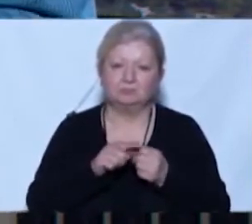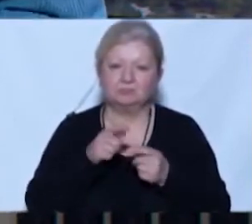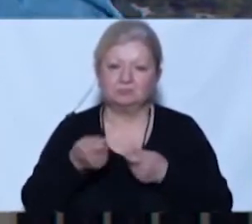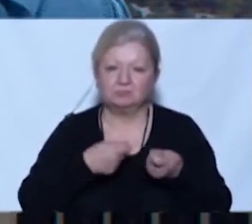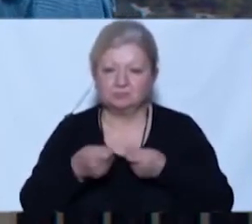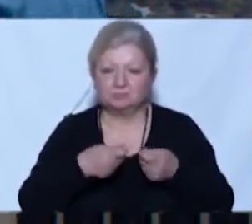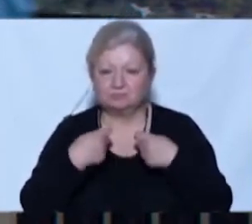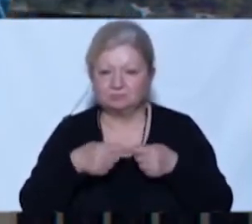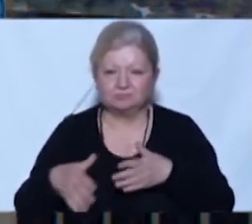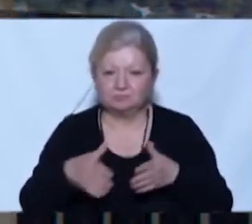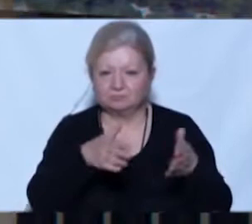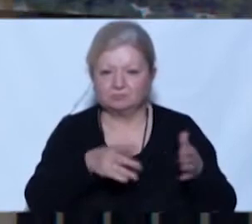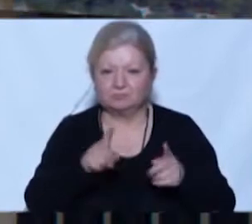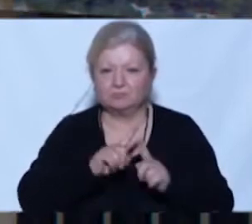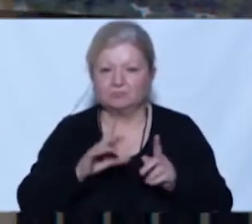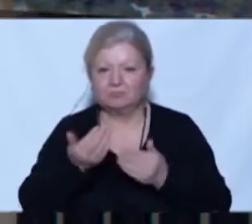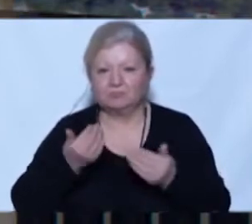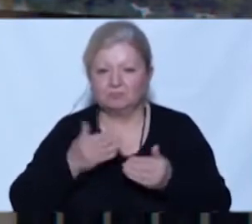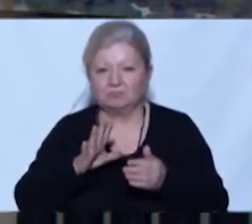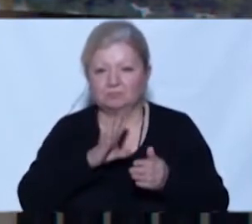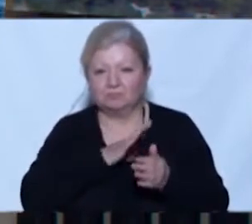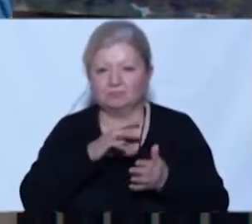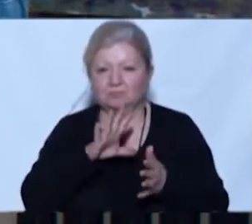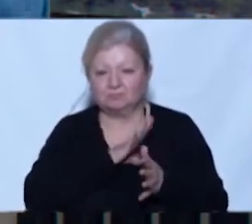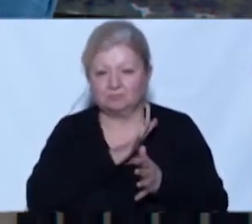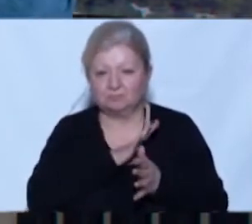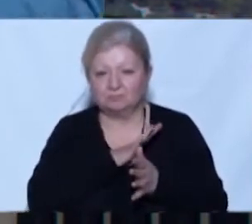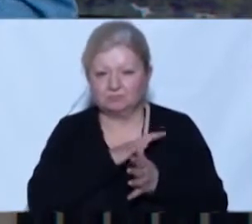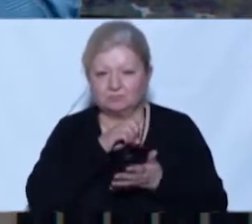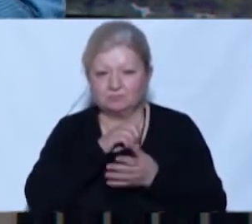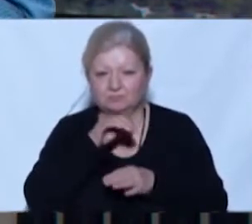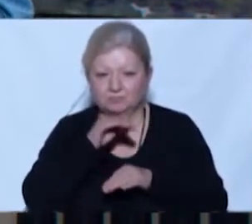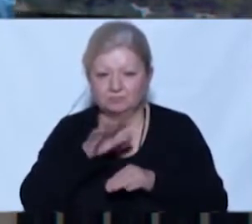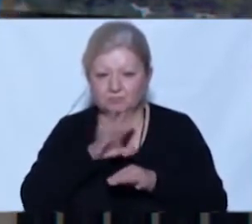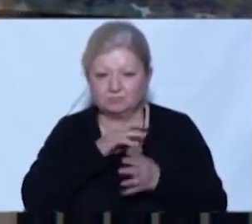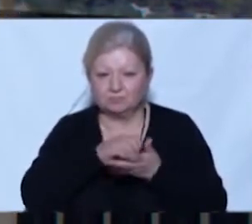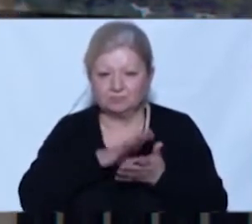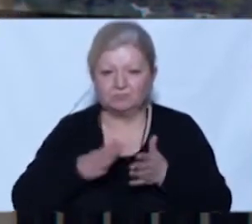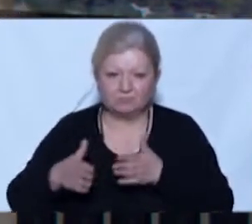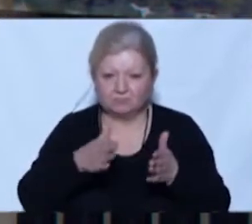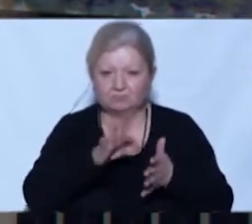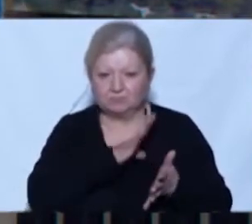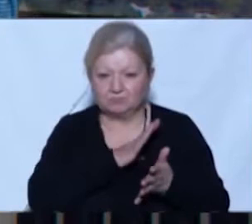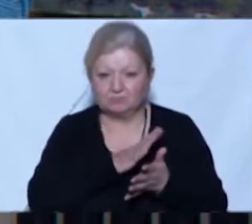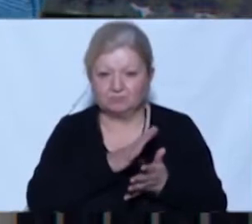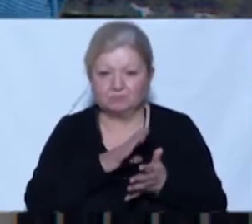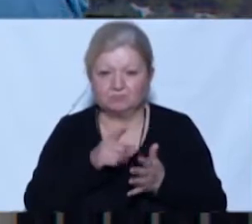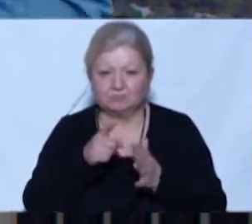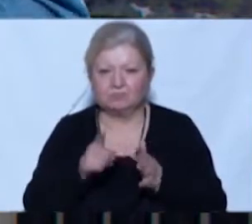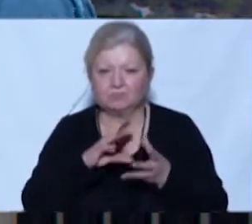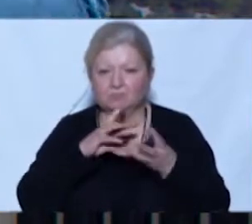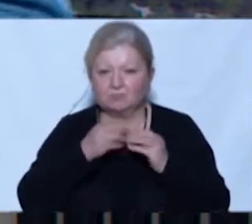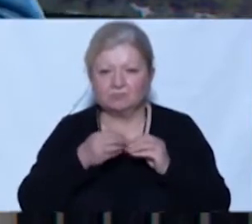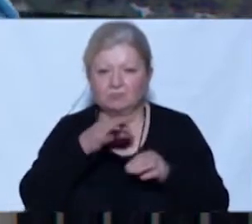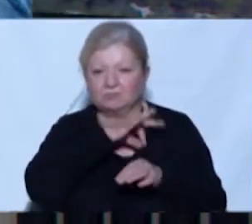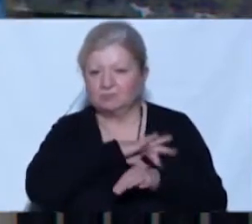სავაჭრო გზები, რომელიც მანამდე იყო დადგენილი, გაყვალული და აბსოლუტურად